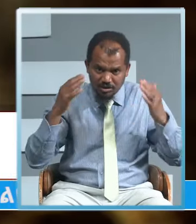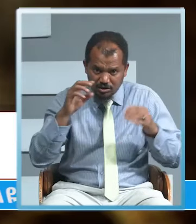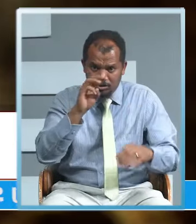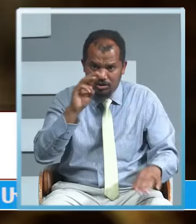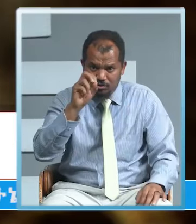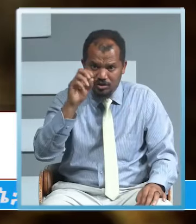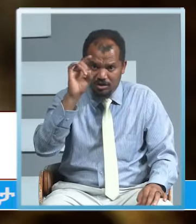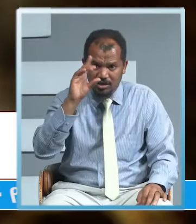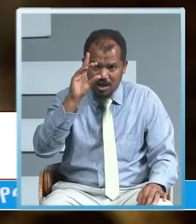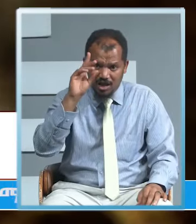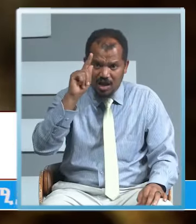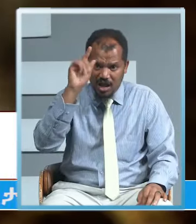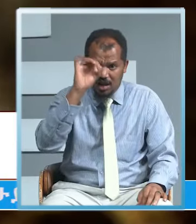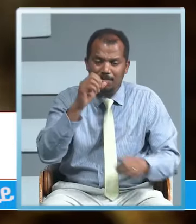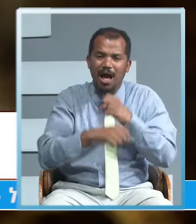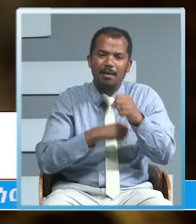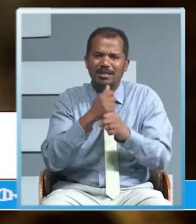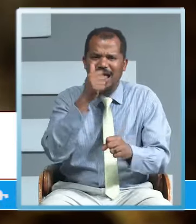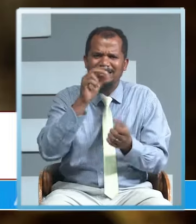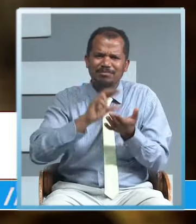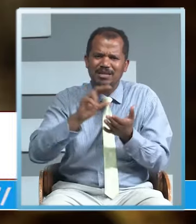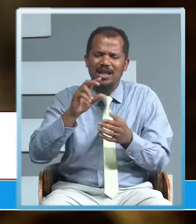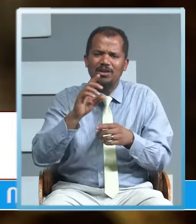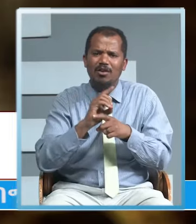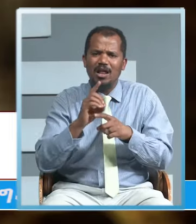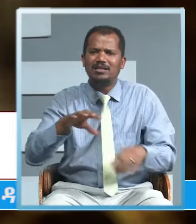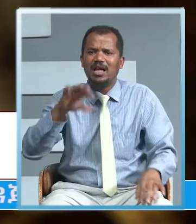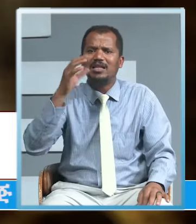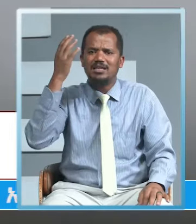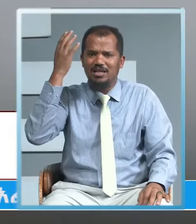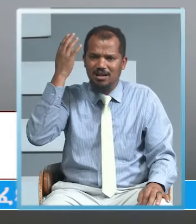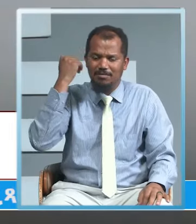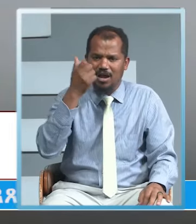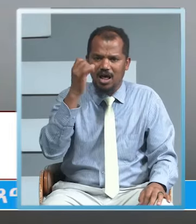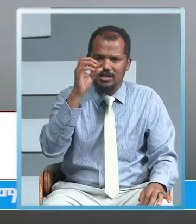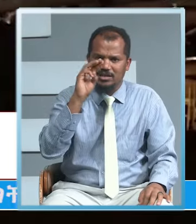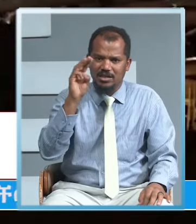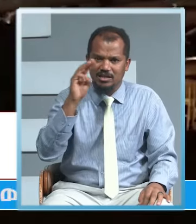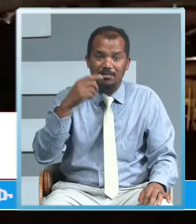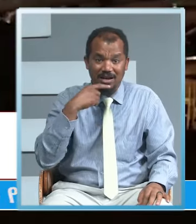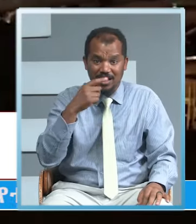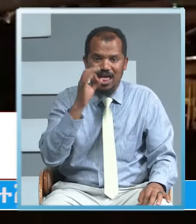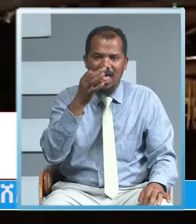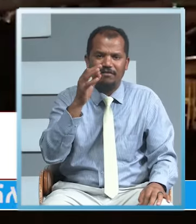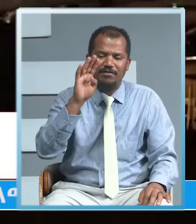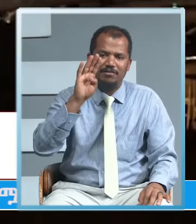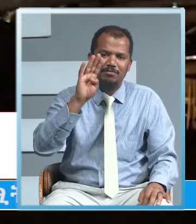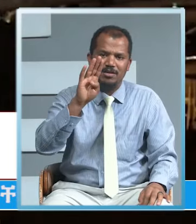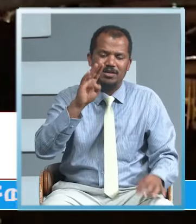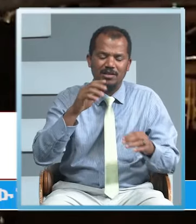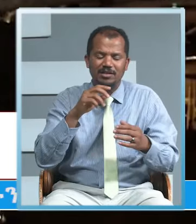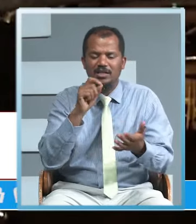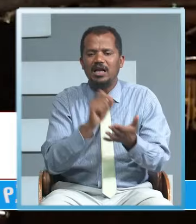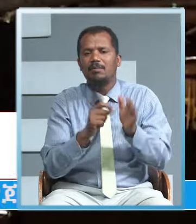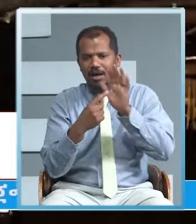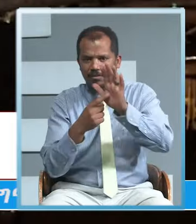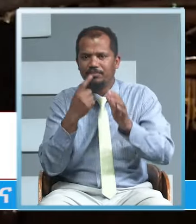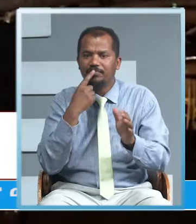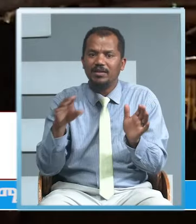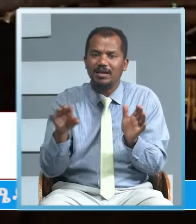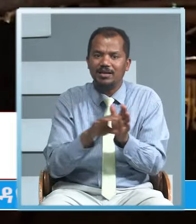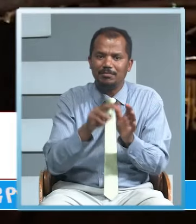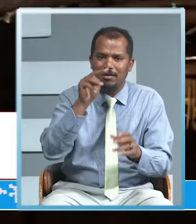ከስዊዝ ካናል በአመት 10 ቢሊዮን ዶላር ታገኝ እንደነበረ አልሲሲ ማስተዋወቃቸውን የኤፍቢ ዘገባ አመልክቷል። ቀይ